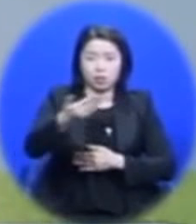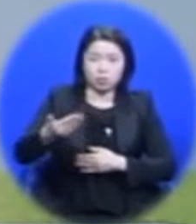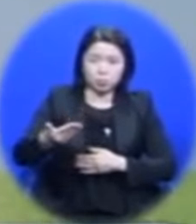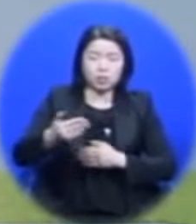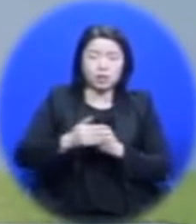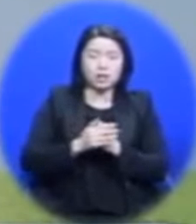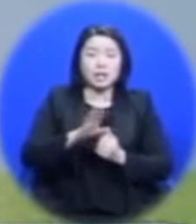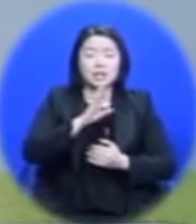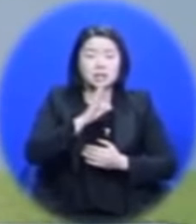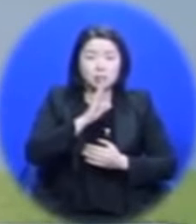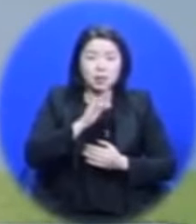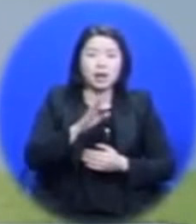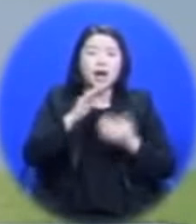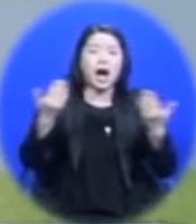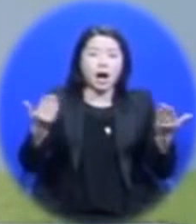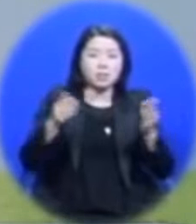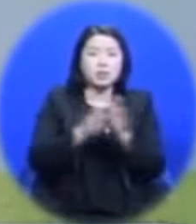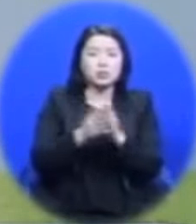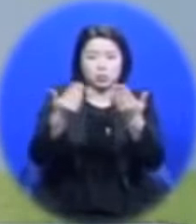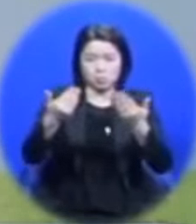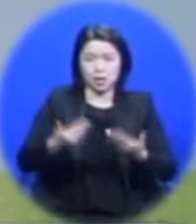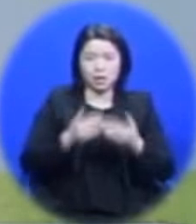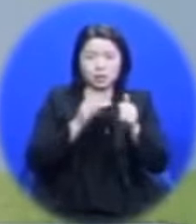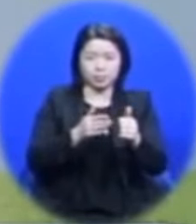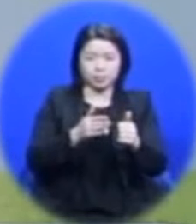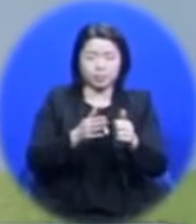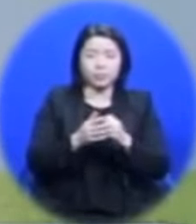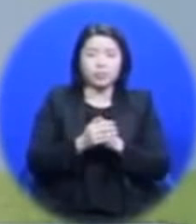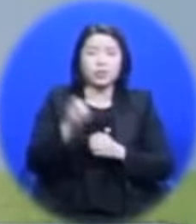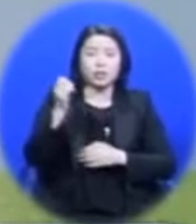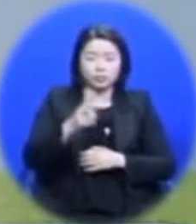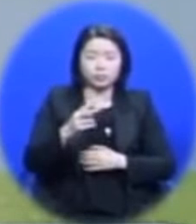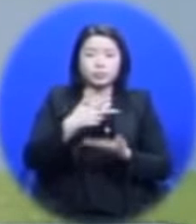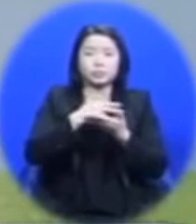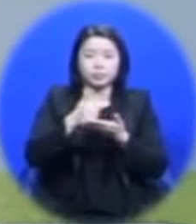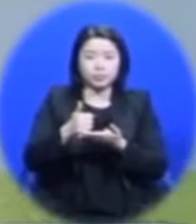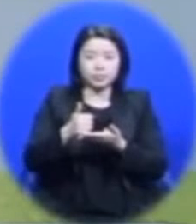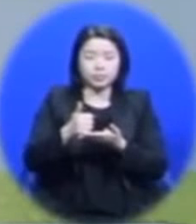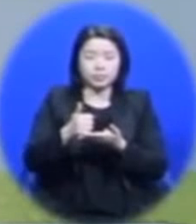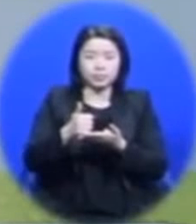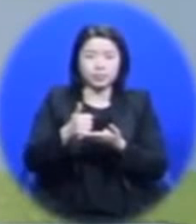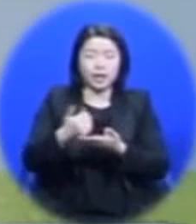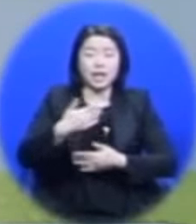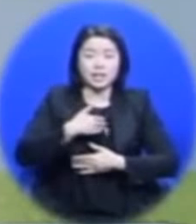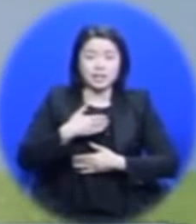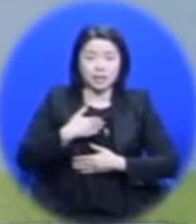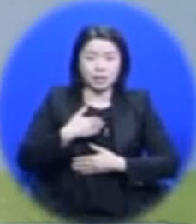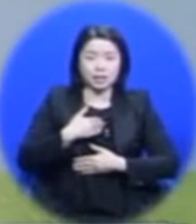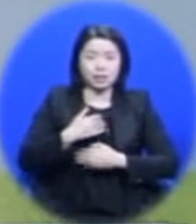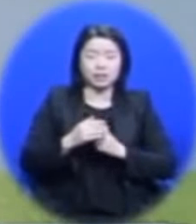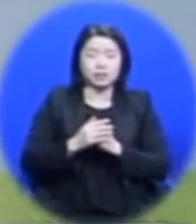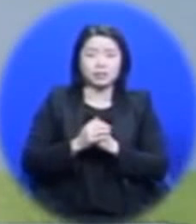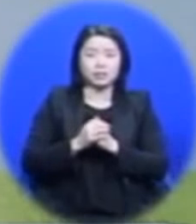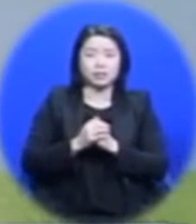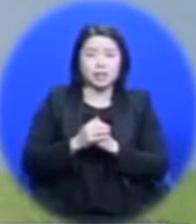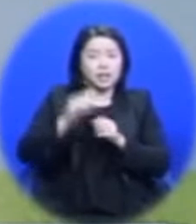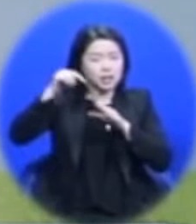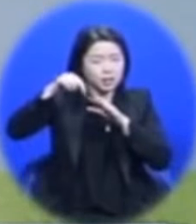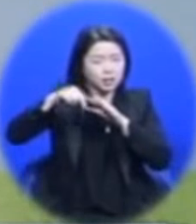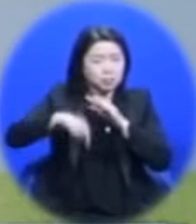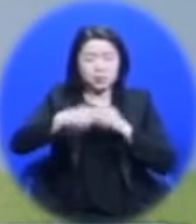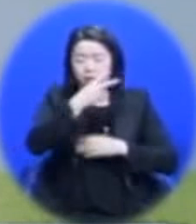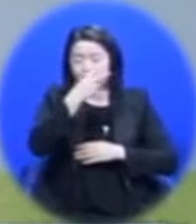정말 아멘으로 받으셔야 됩니다. 그리고 주님, 제가 깊이